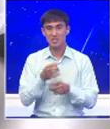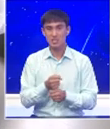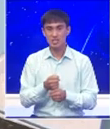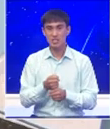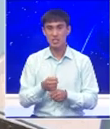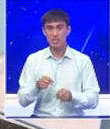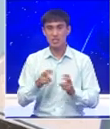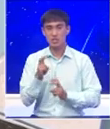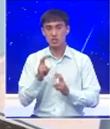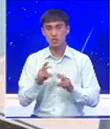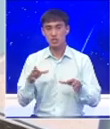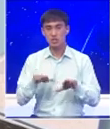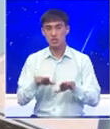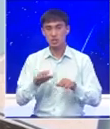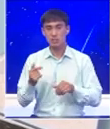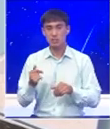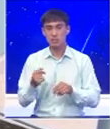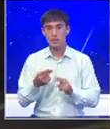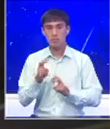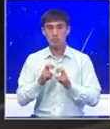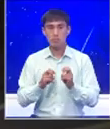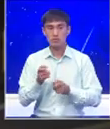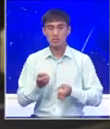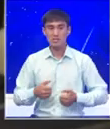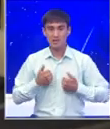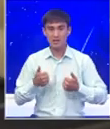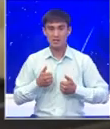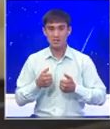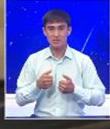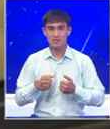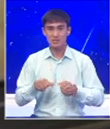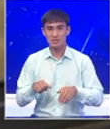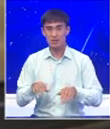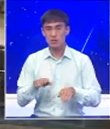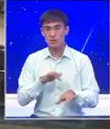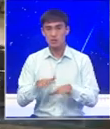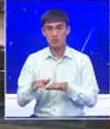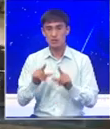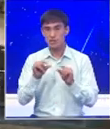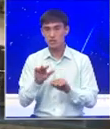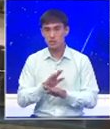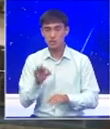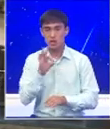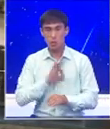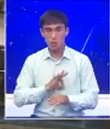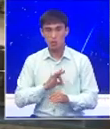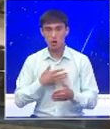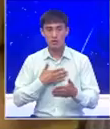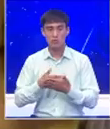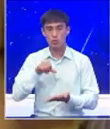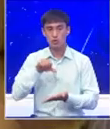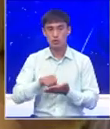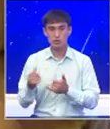штата предприятия. Однако производство все еще старается держаться на плаву. И, несмотря на снижение дохода, активно участвует